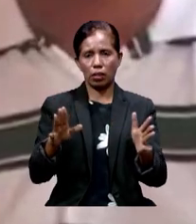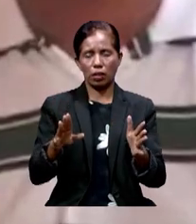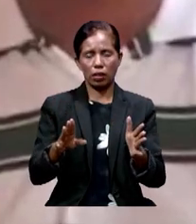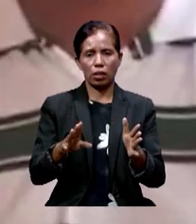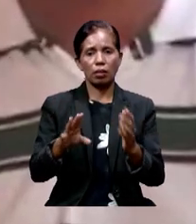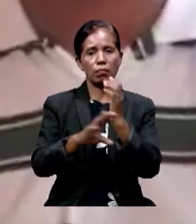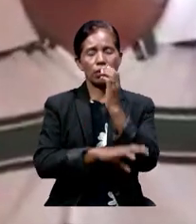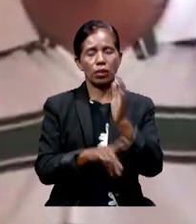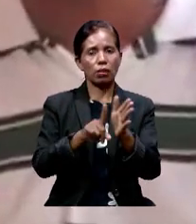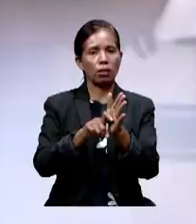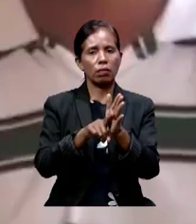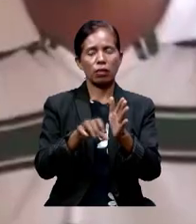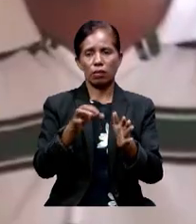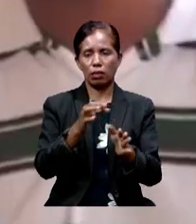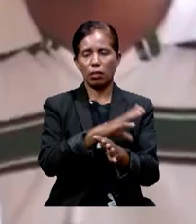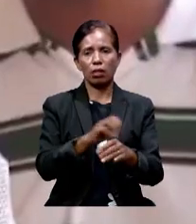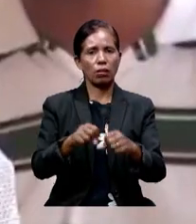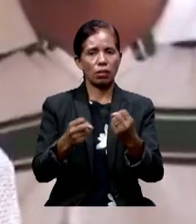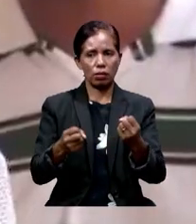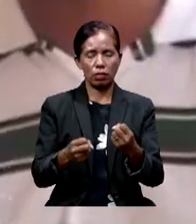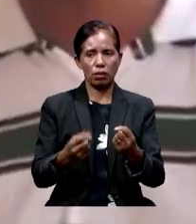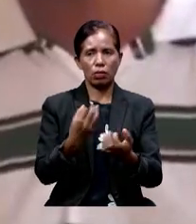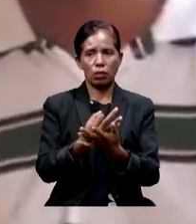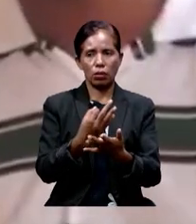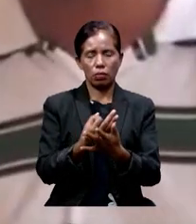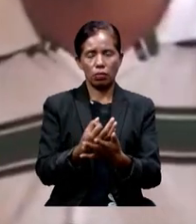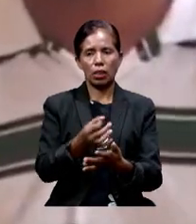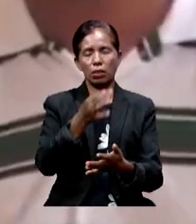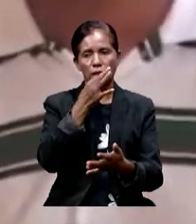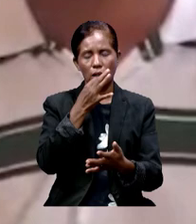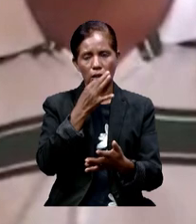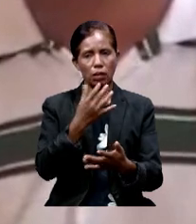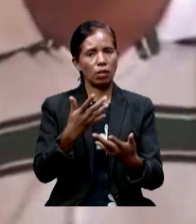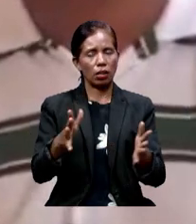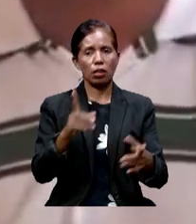Osang atau ba sira hane tingkos laya, los kelai.